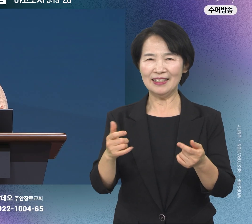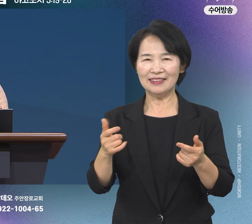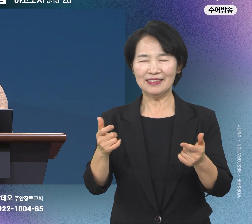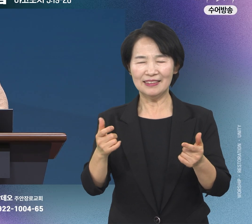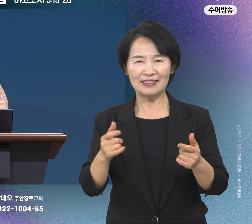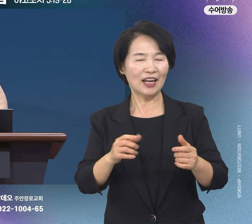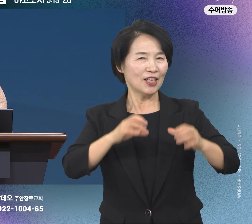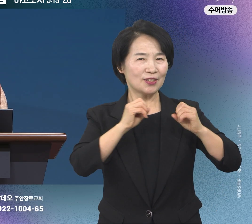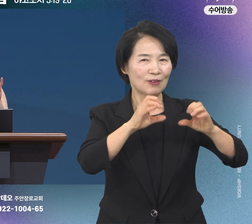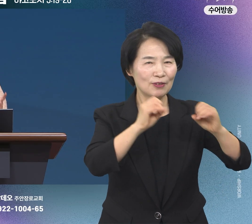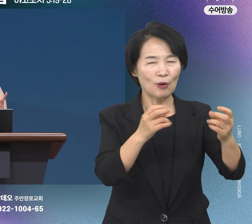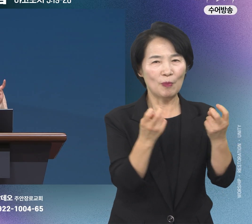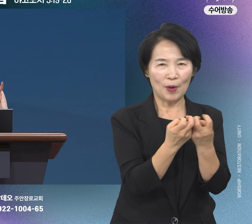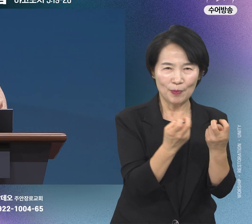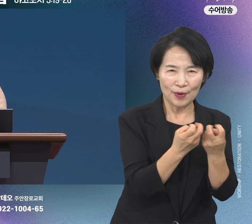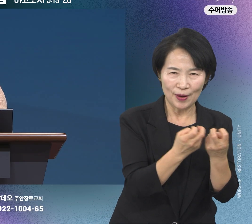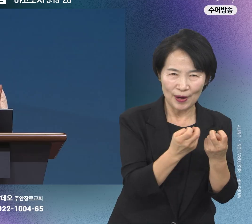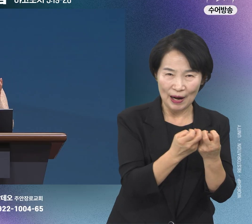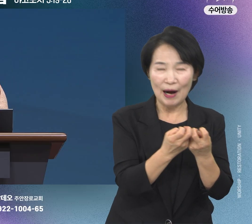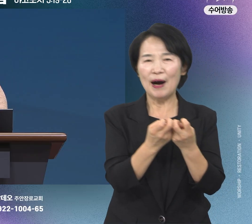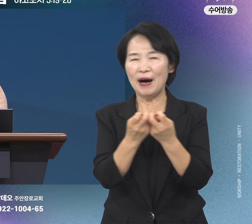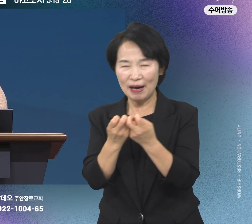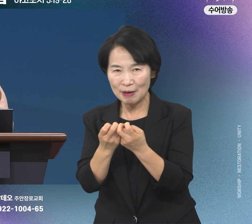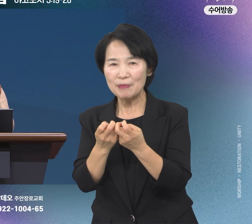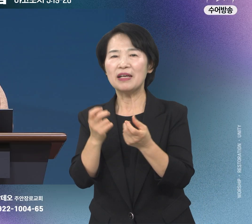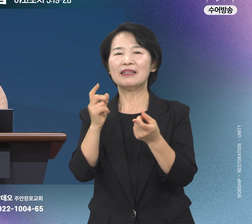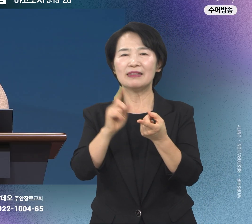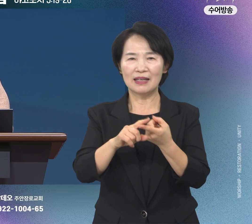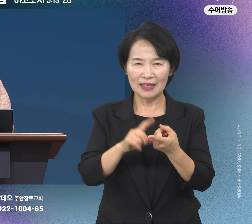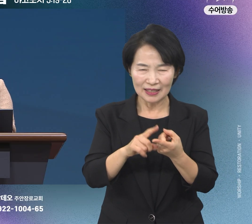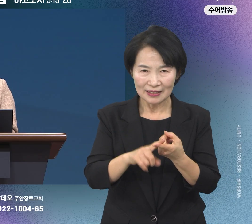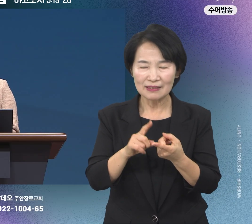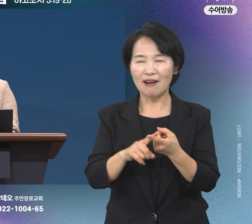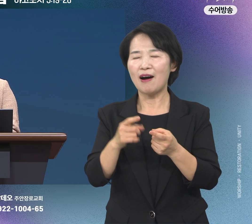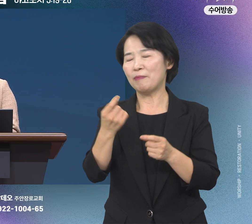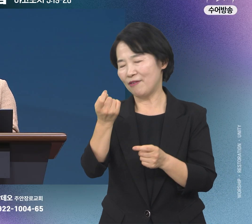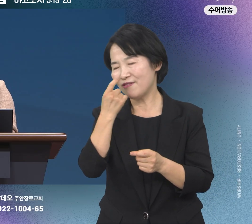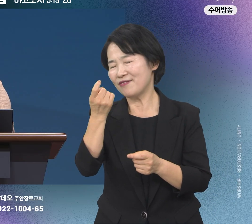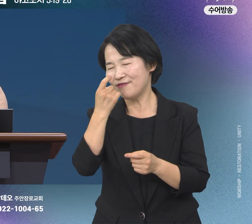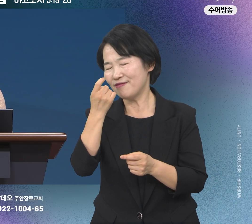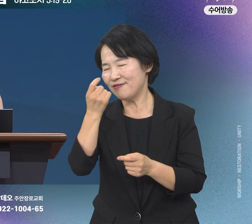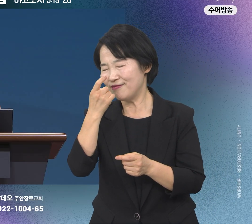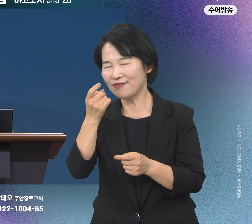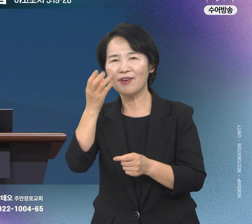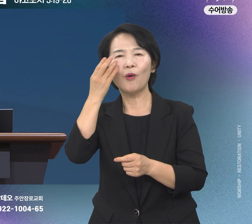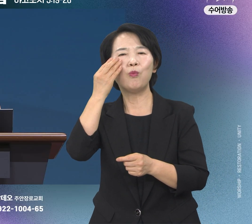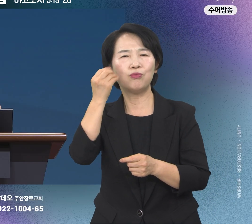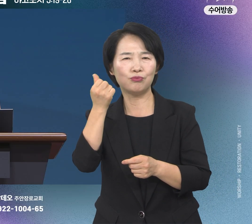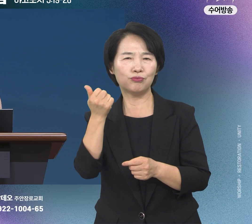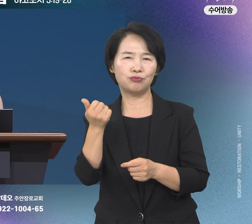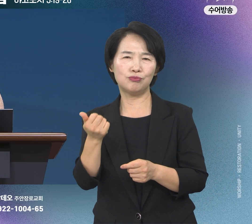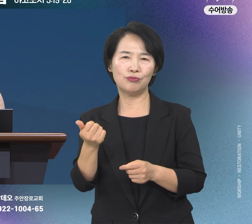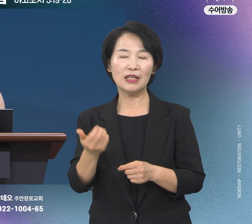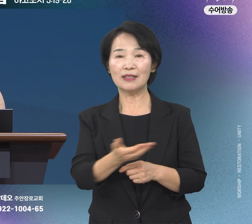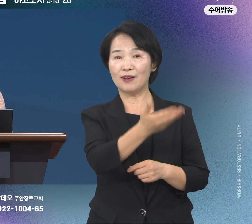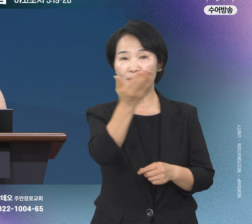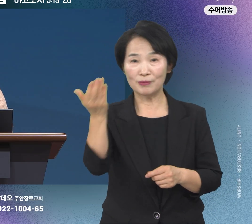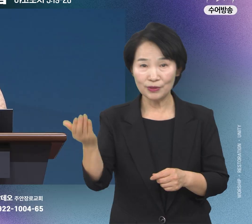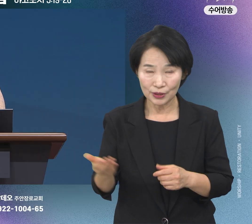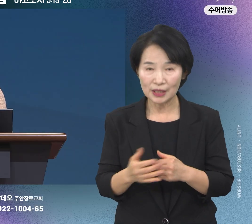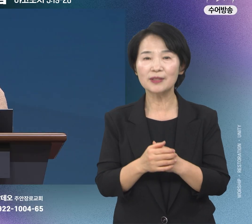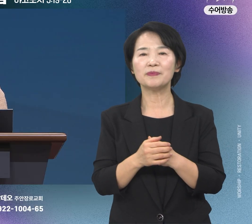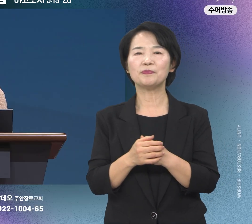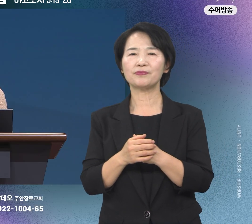어떻게 전도를 해야 되는지 하나하나 배우고 익혔습니다. 신천지는 근데 보통 사람들한테 다가올